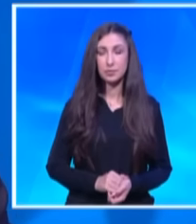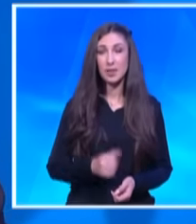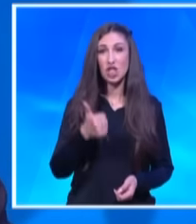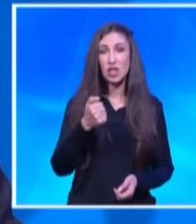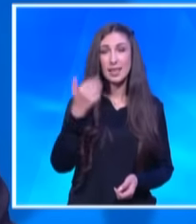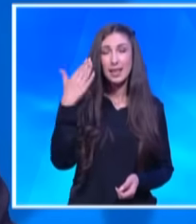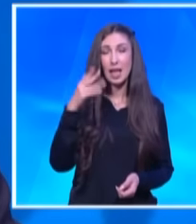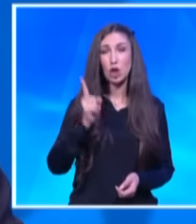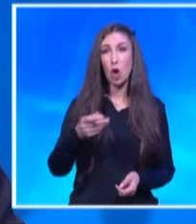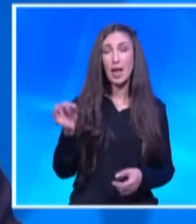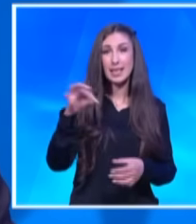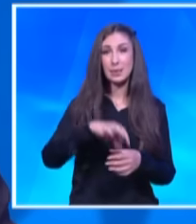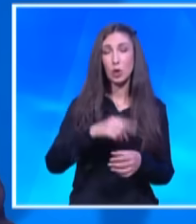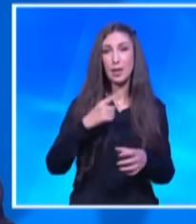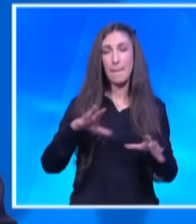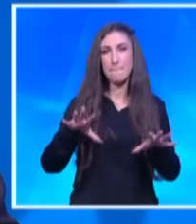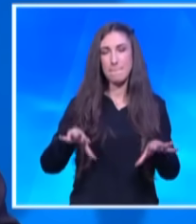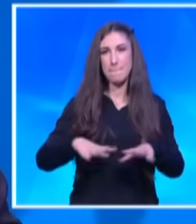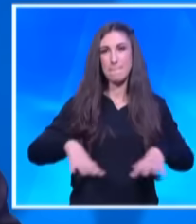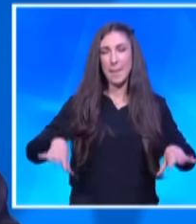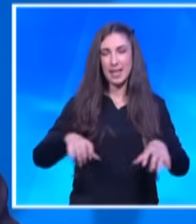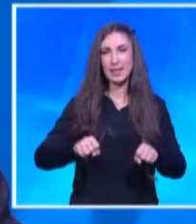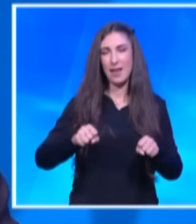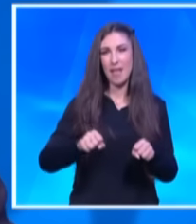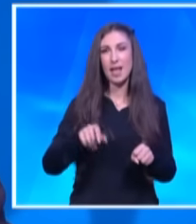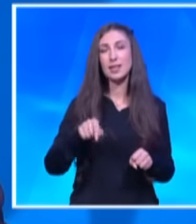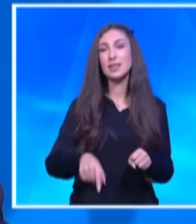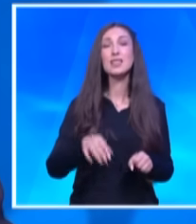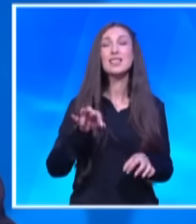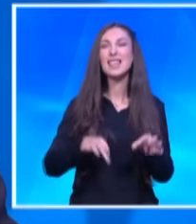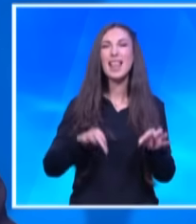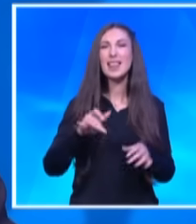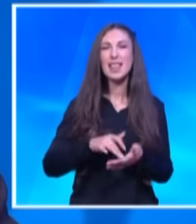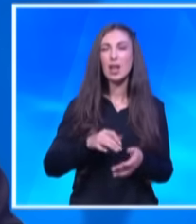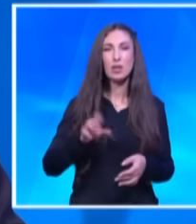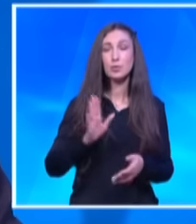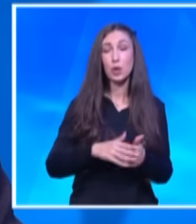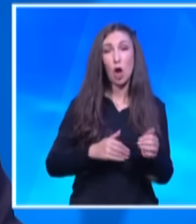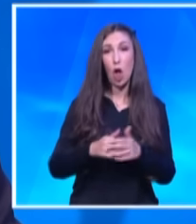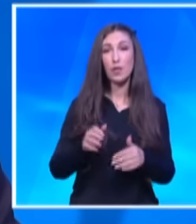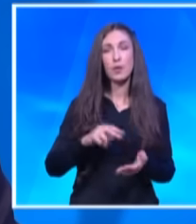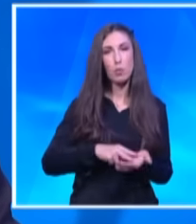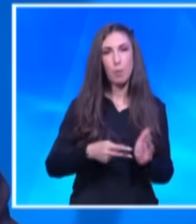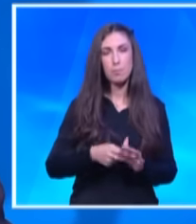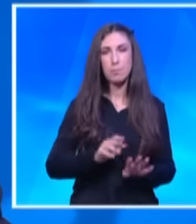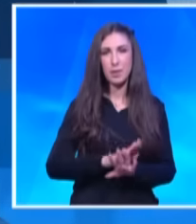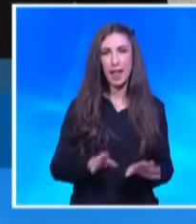60 дни до изборите за местна власт. Централната избирателна комисия обяви, че подготовката върви по план.